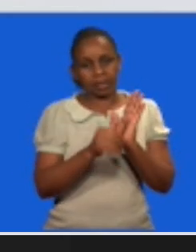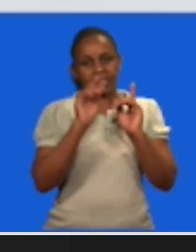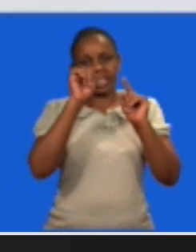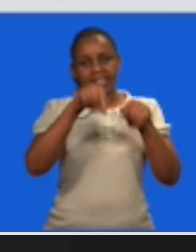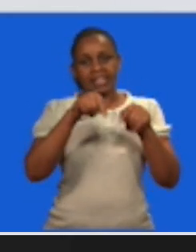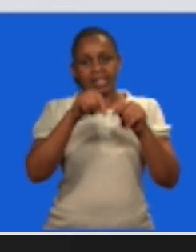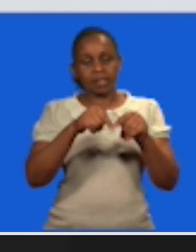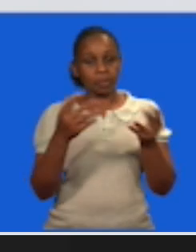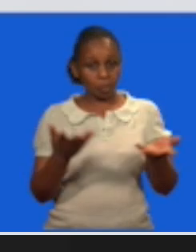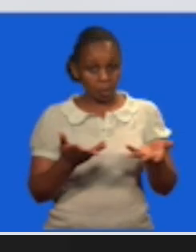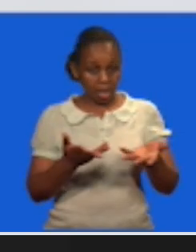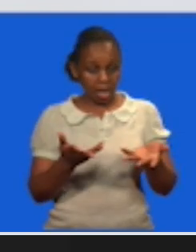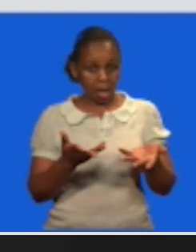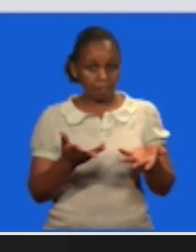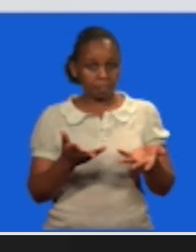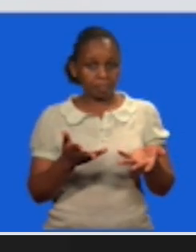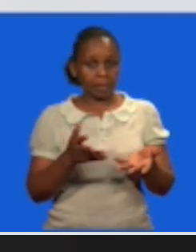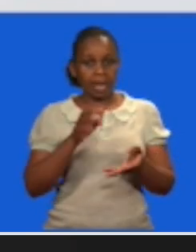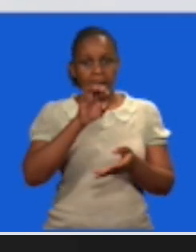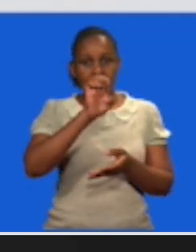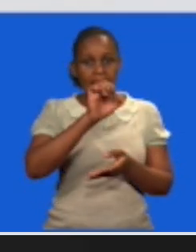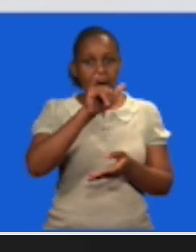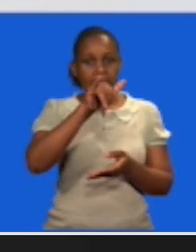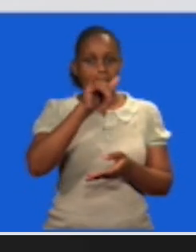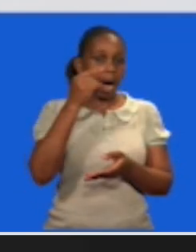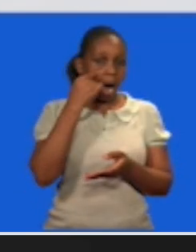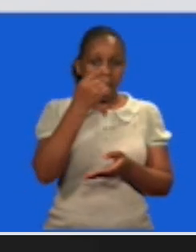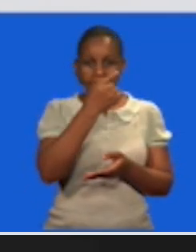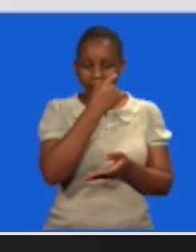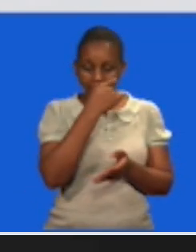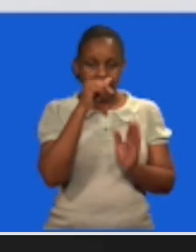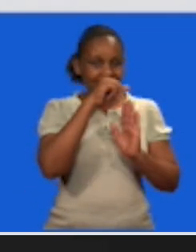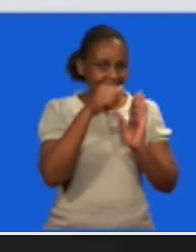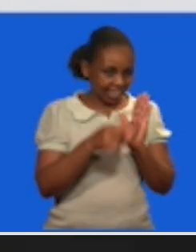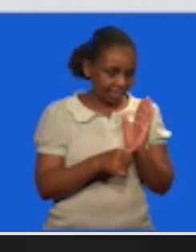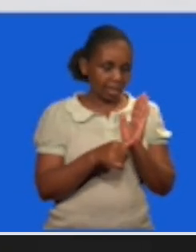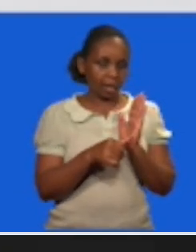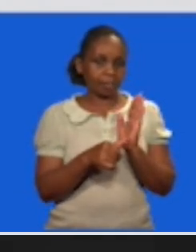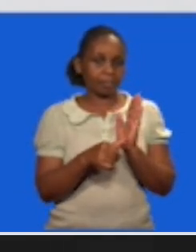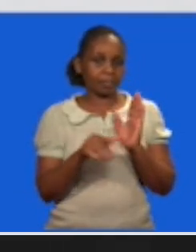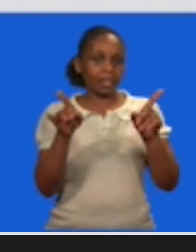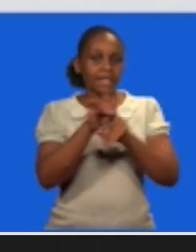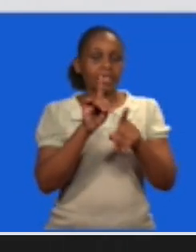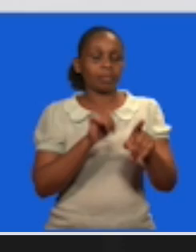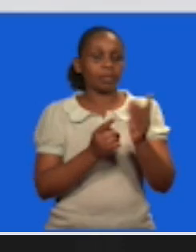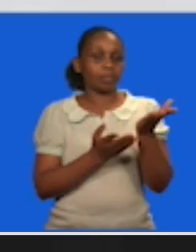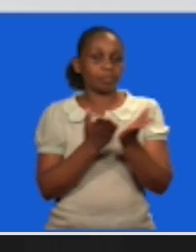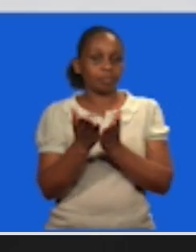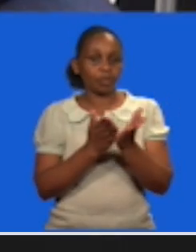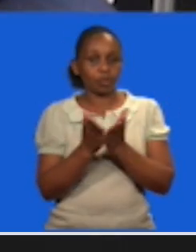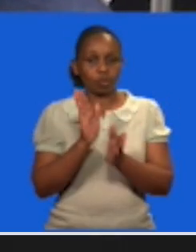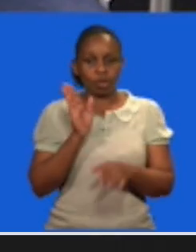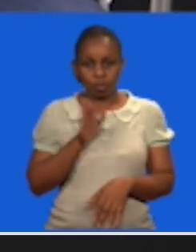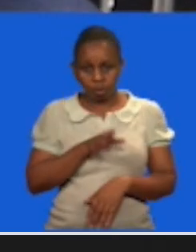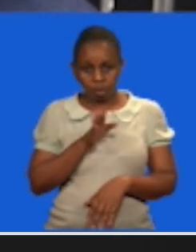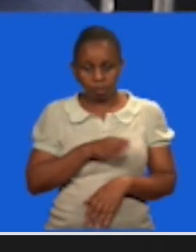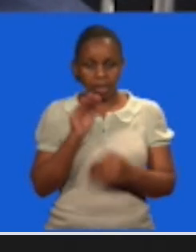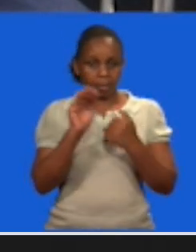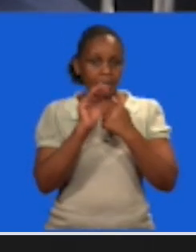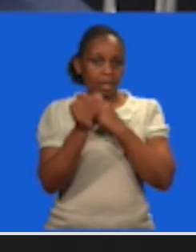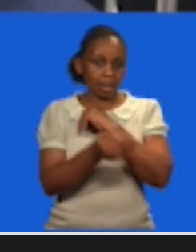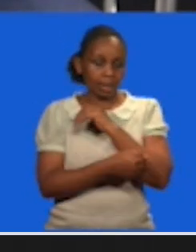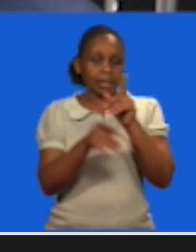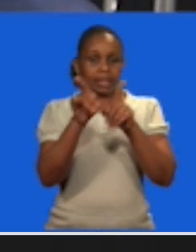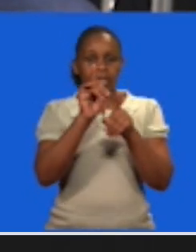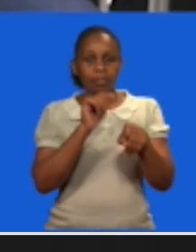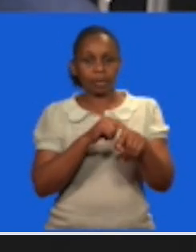za theater. So hii mali tunasimama leo ni inaitwa eye theater, yani theater ya macho. Pia huduma kwa